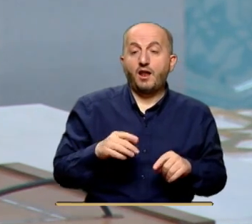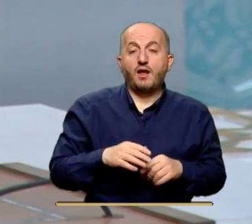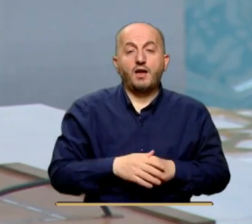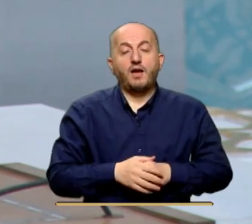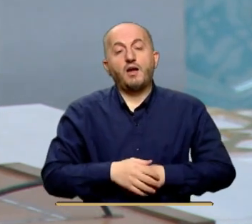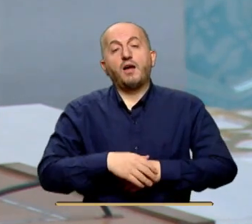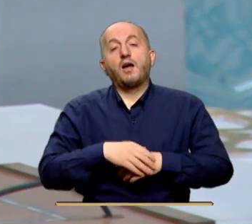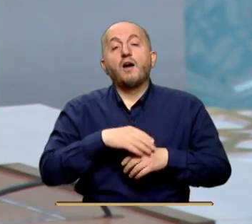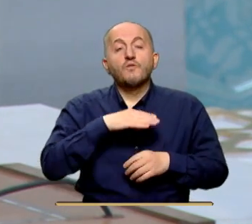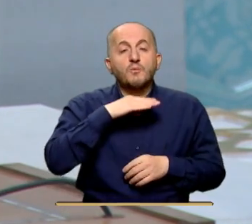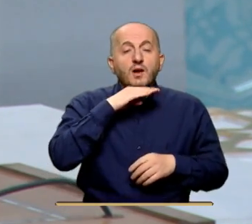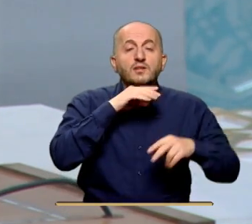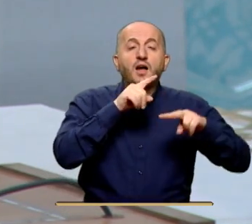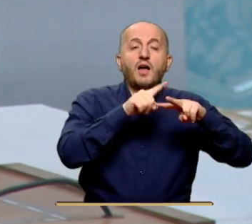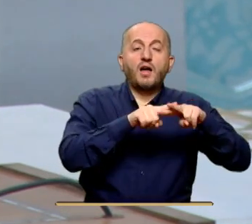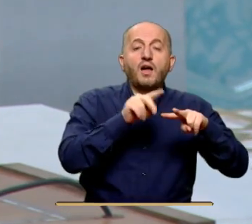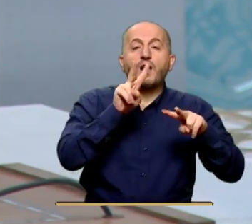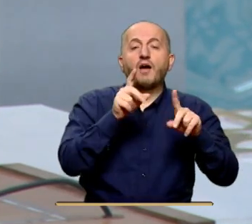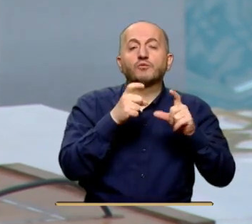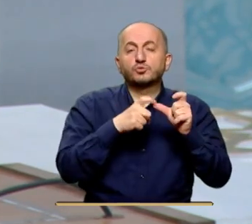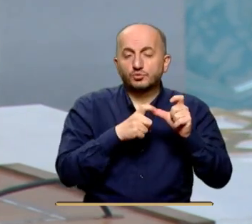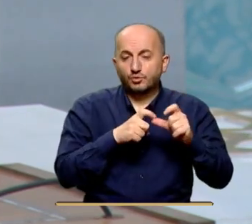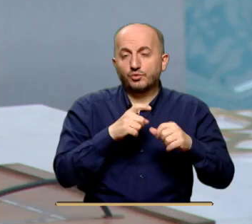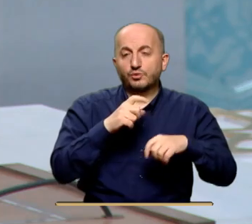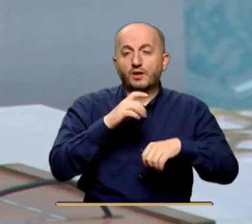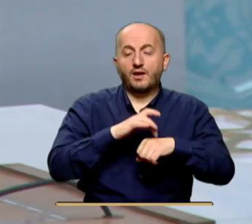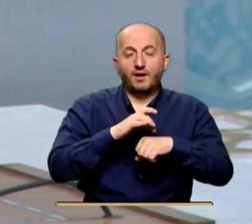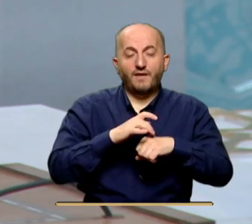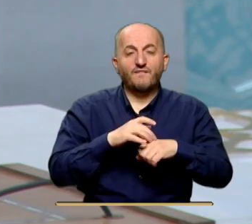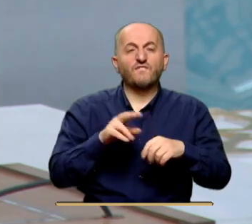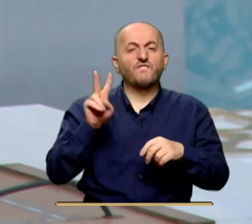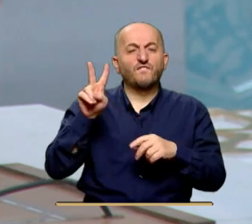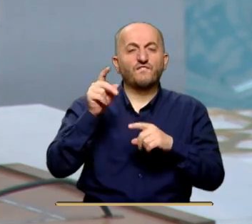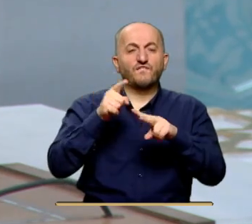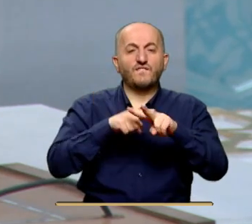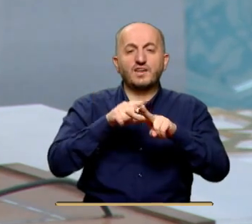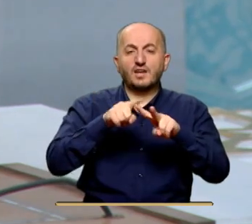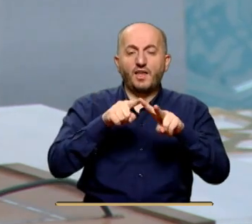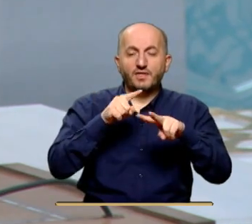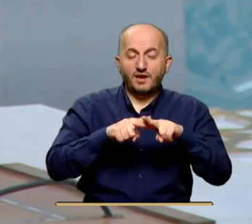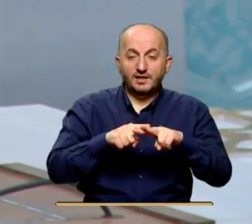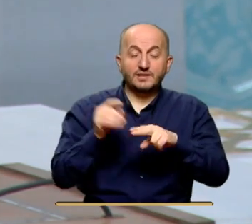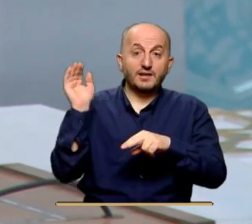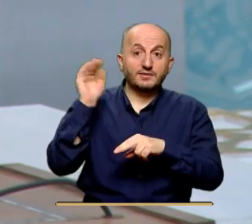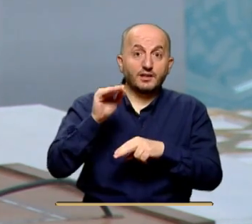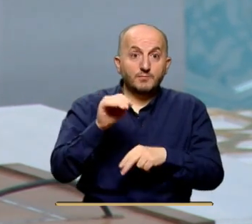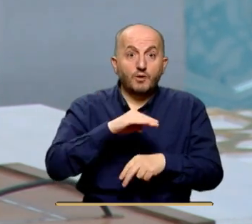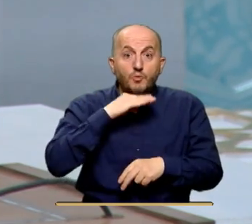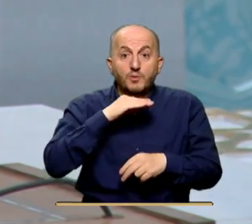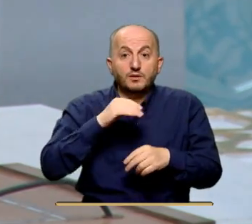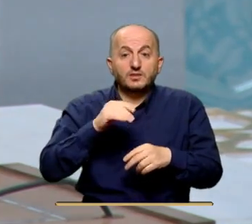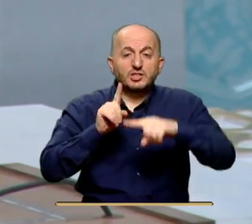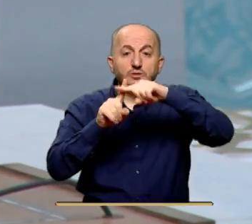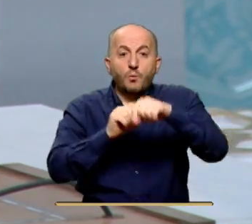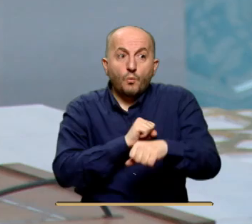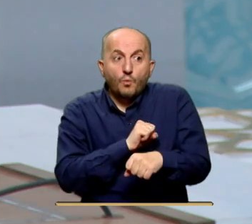Avusturya'ya, Viyana'ya kadar gelip bizi korkuya sevk etmenizi asla unutmadık diyorlar.